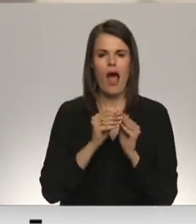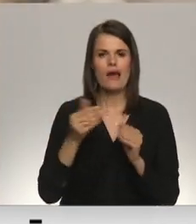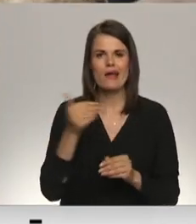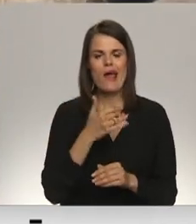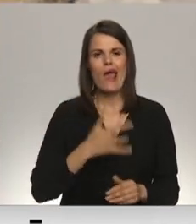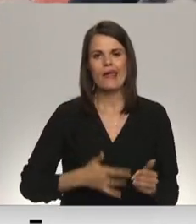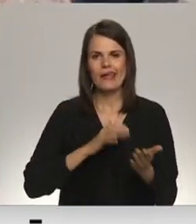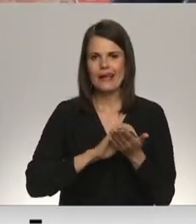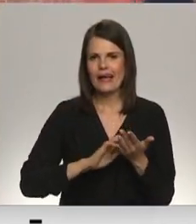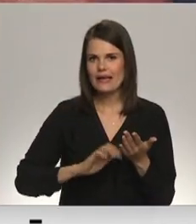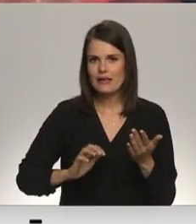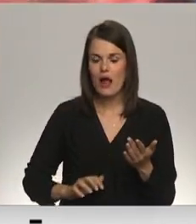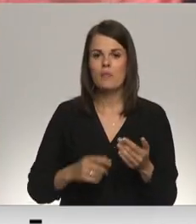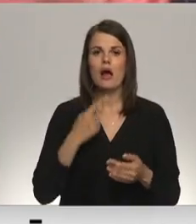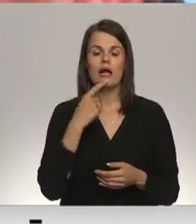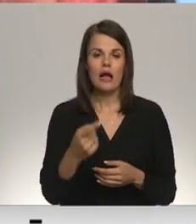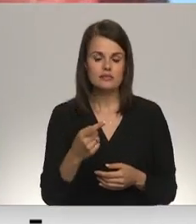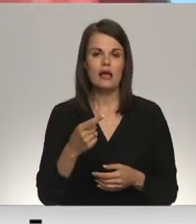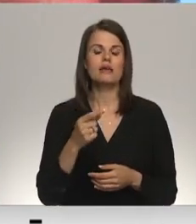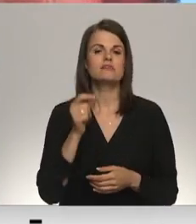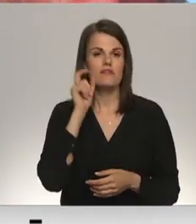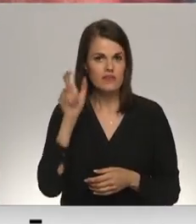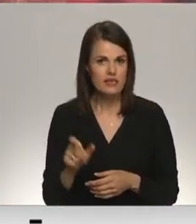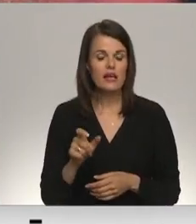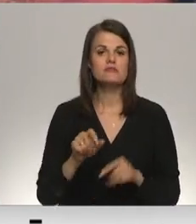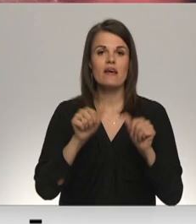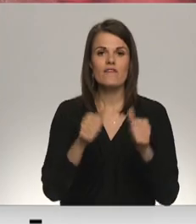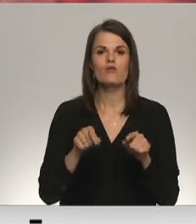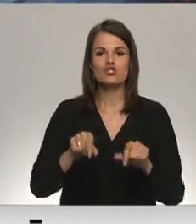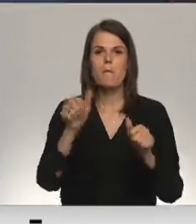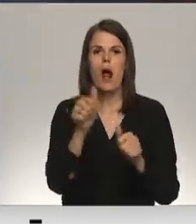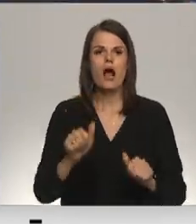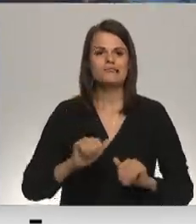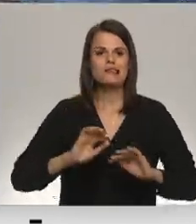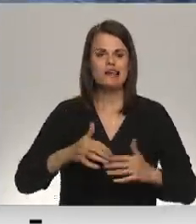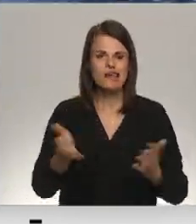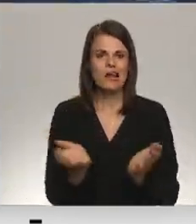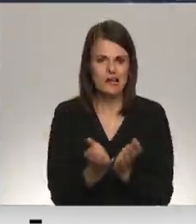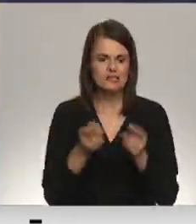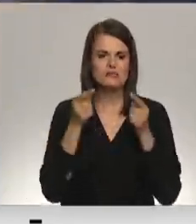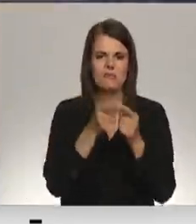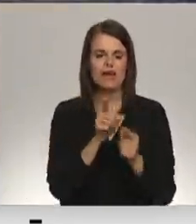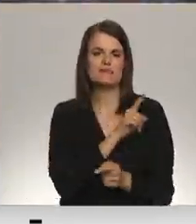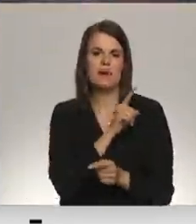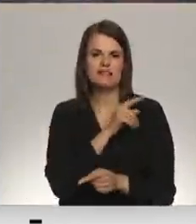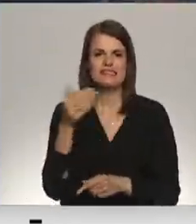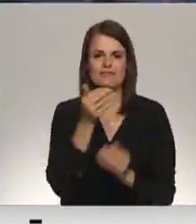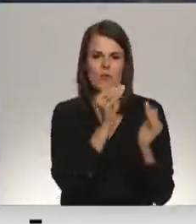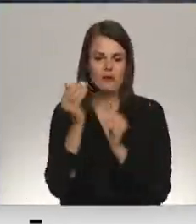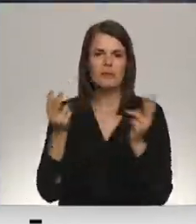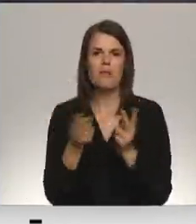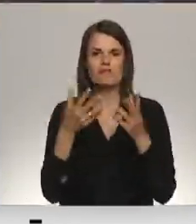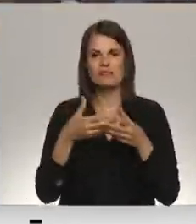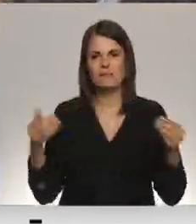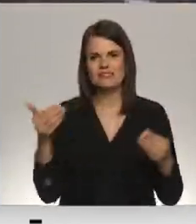Ja? Kā RTV skaidro Ivars Dubra, veidojot šādas mākslīgās nārsta līgzes, mērķis ir pasargāt zivju mazuļus, jo ierasti